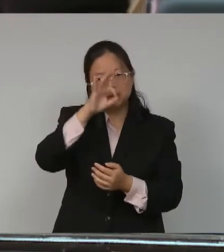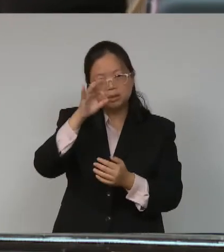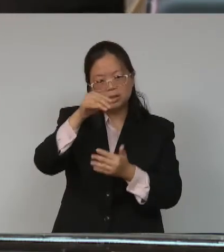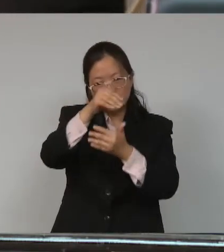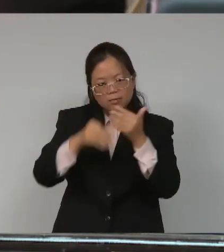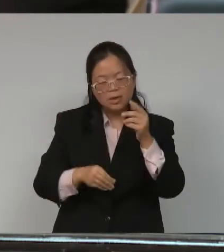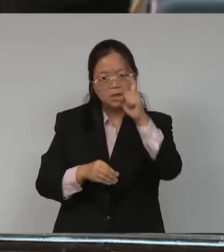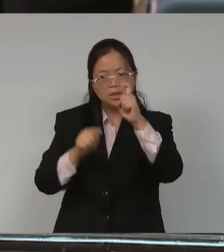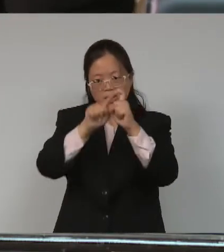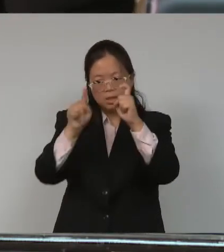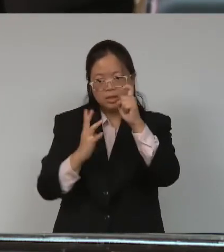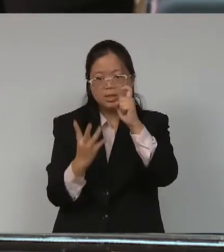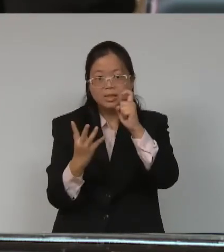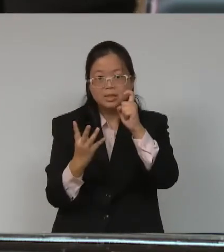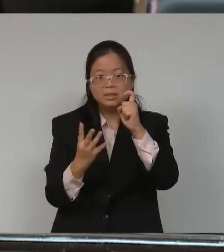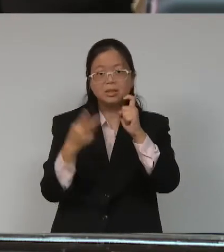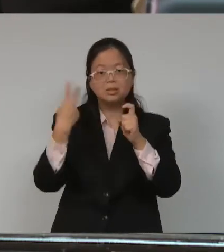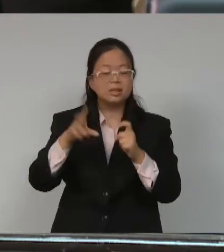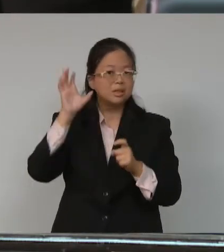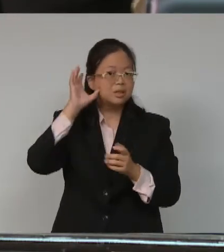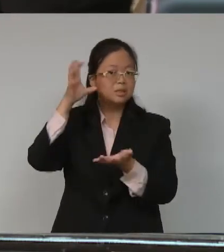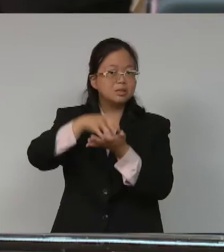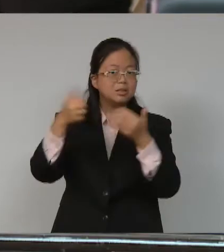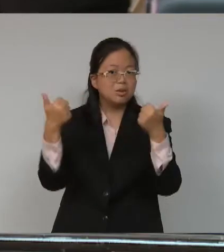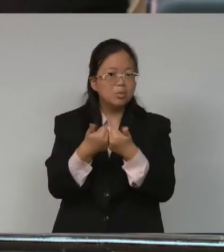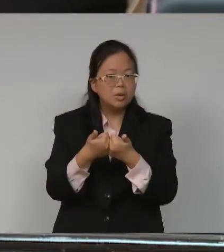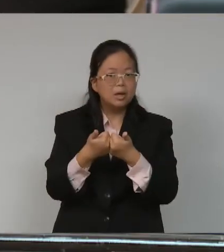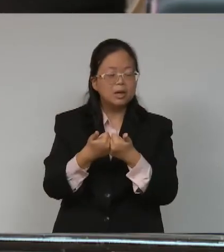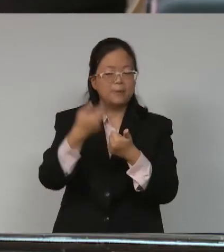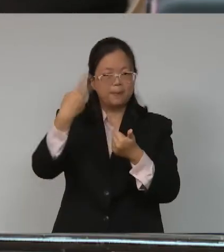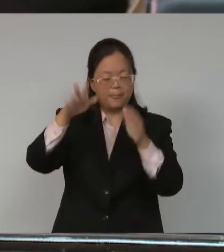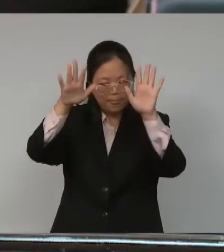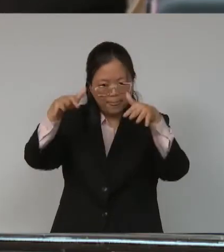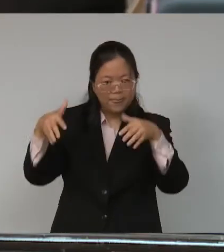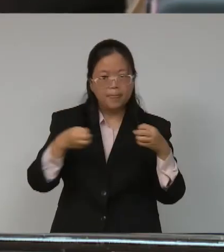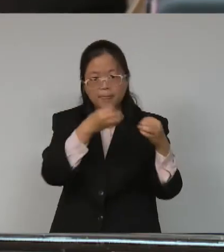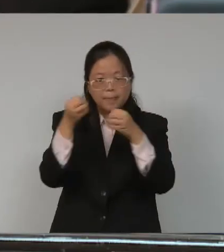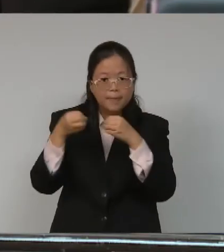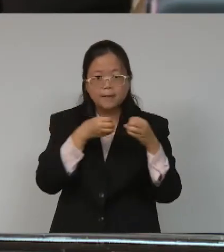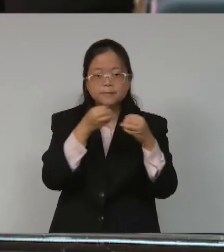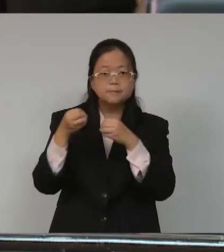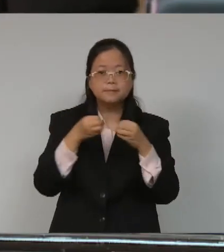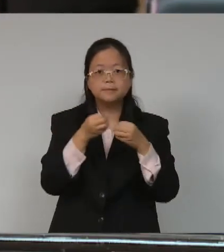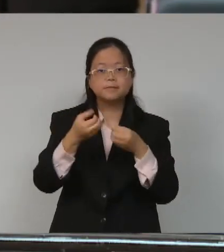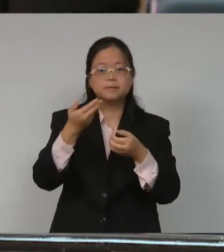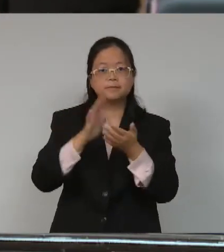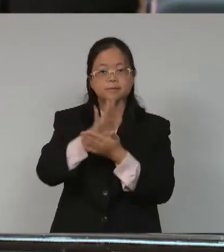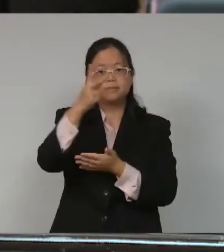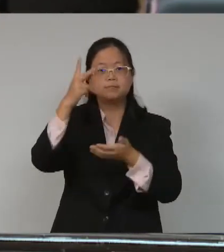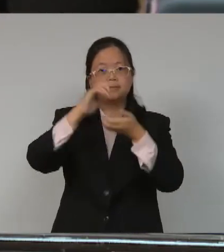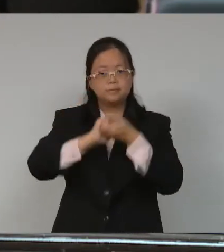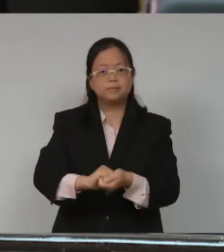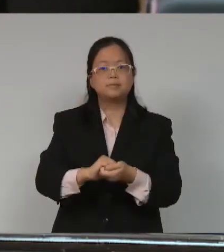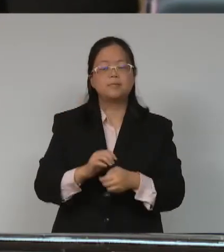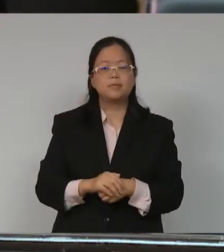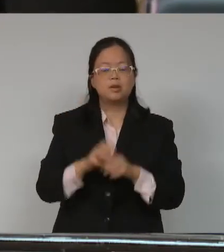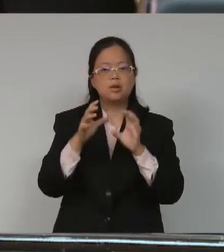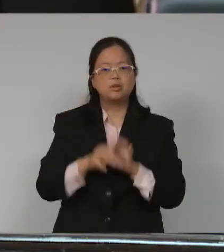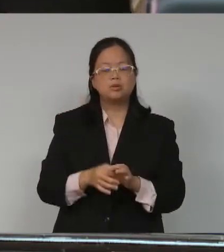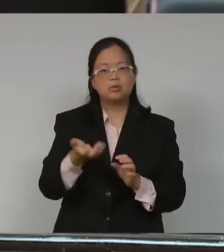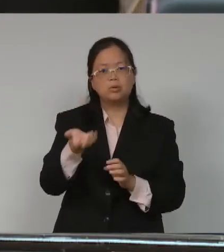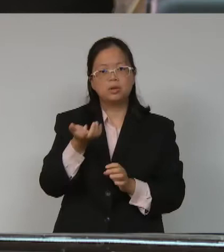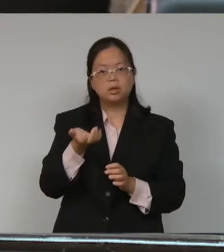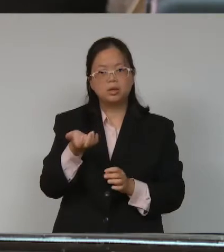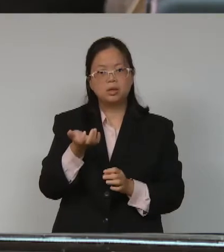第4项，要再举行听证会。厘清争点，协助必要的补证，哦，所以我个人跟其他前面的